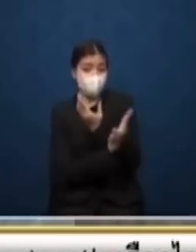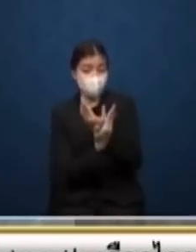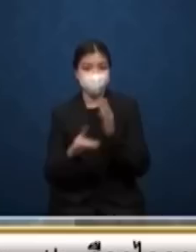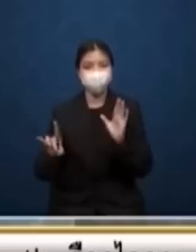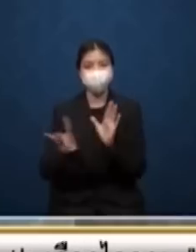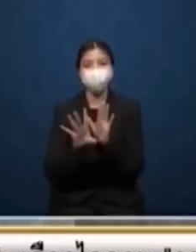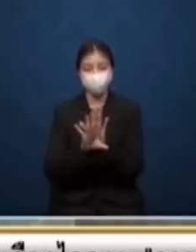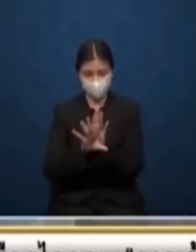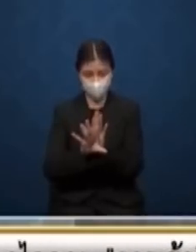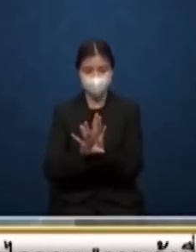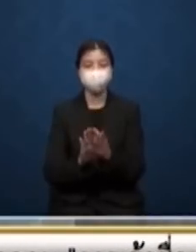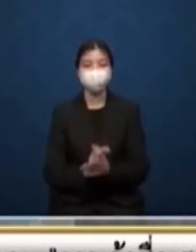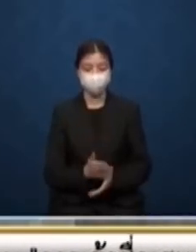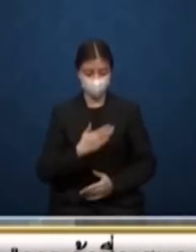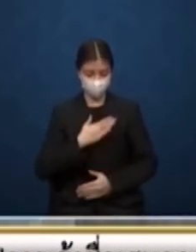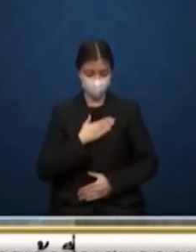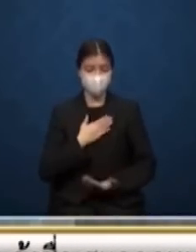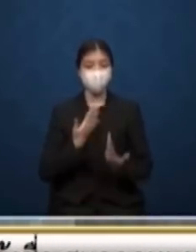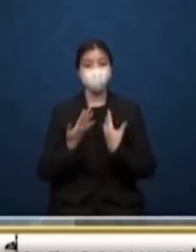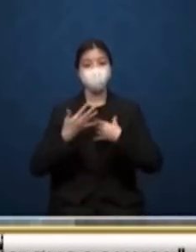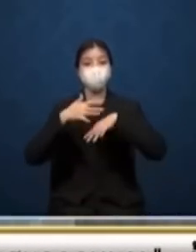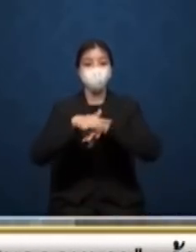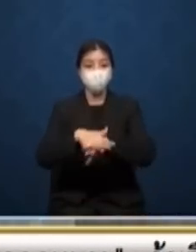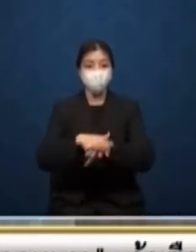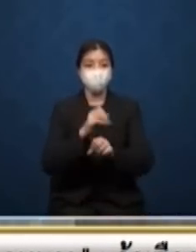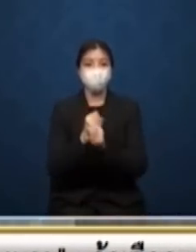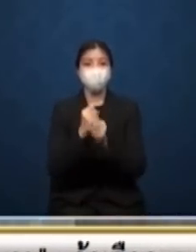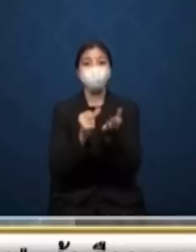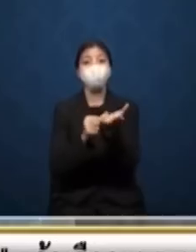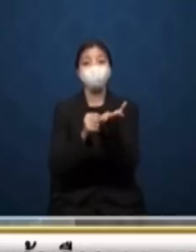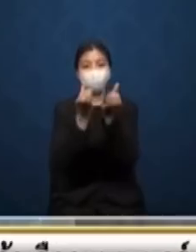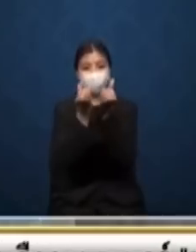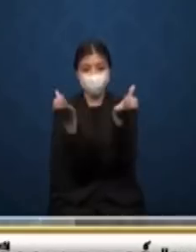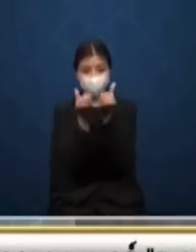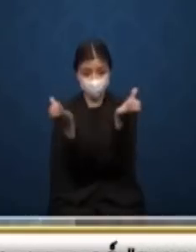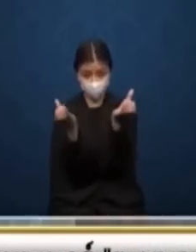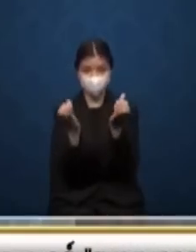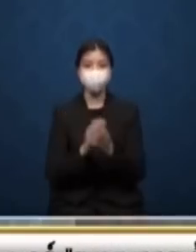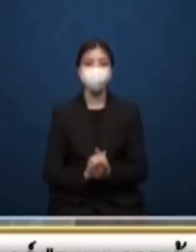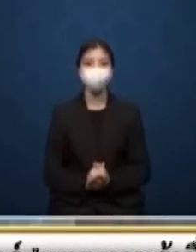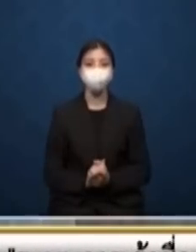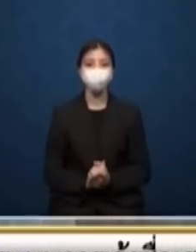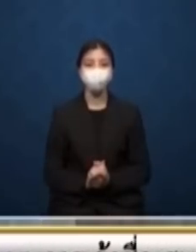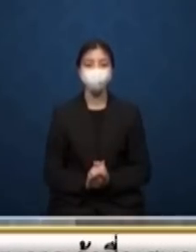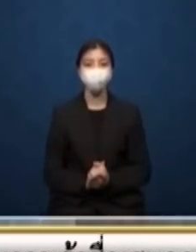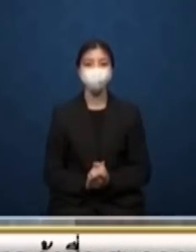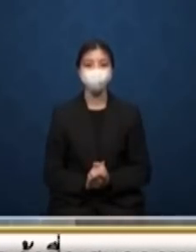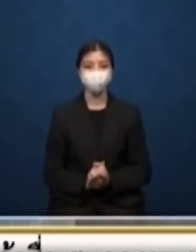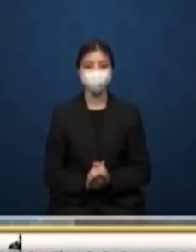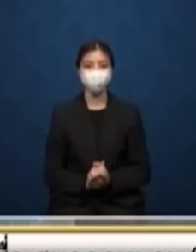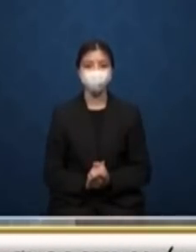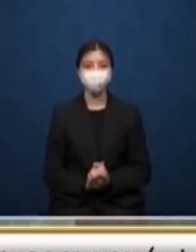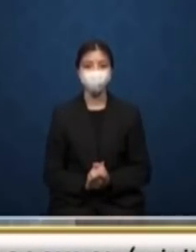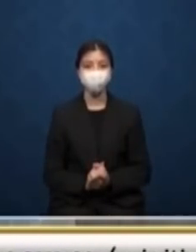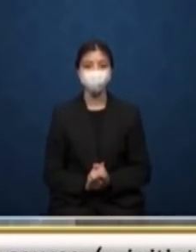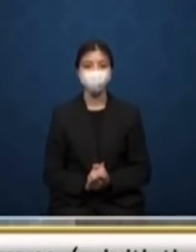้แต่แก เอ่ยมาแล้วนี่ช่วงแรกประโยคแรก ก็คือว่าบังเอิญแกเคยไปพูดว่าเหมือนจะโหวตให้ใช่ไหม ใช่ใช่แกพูดชัด แต่รอบ